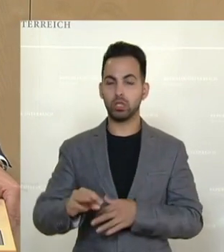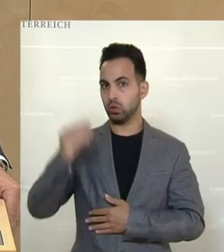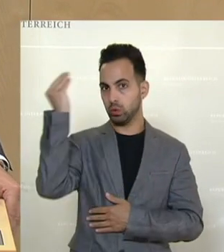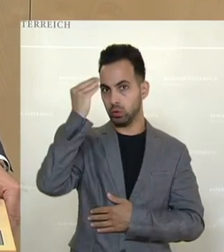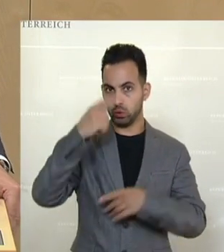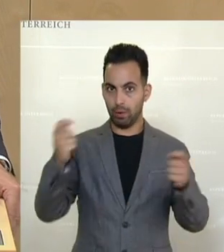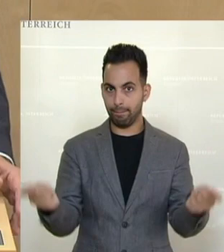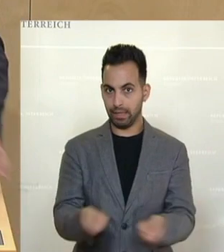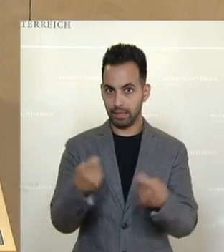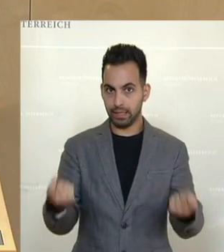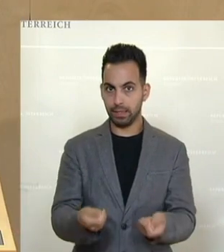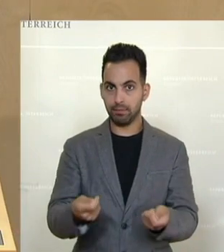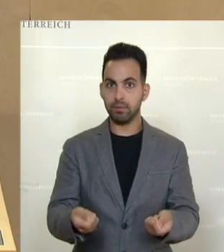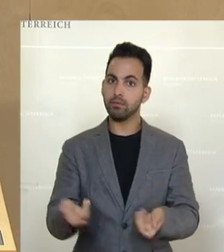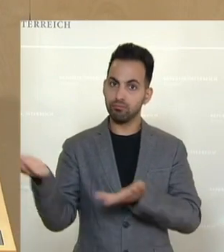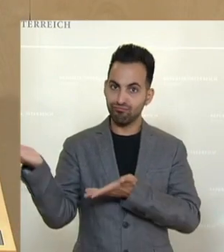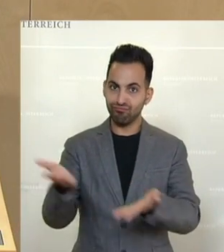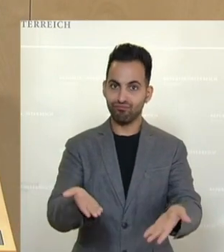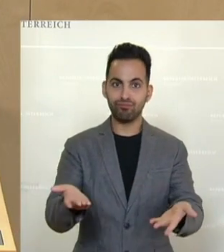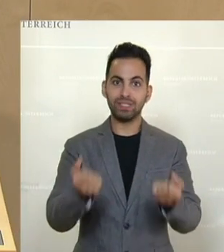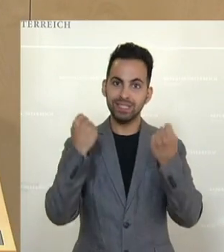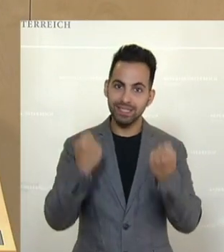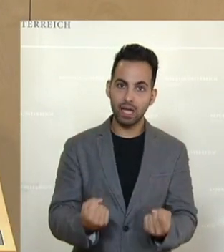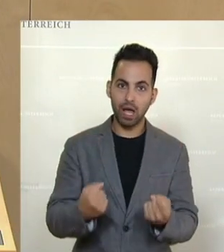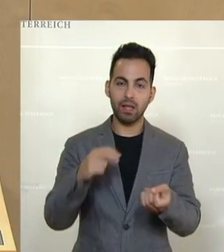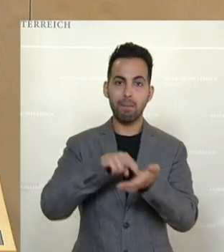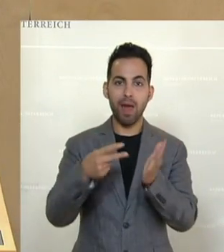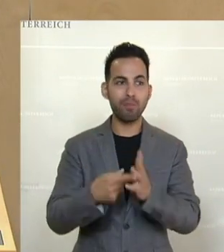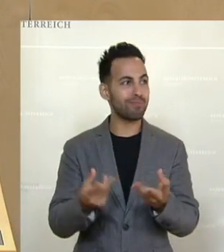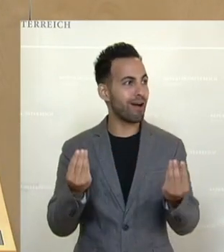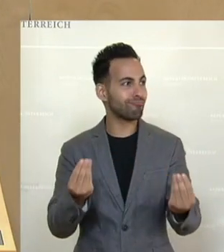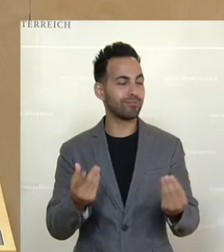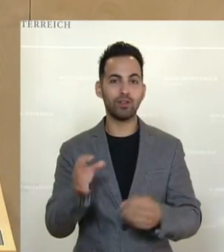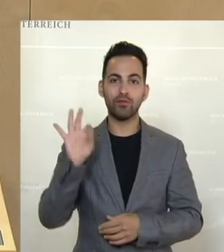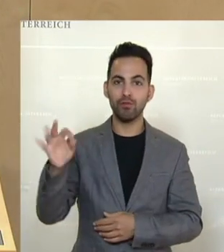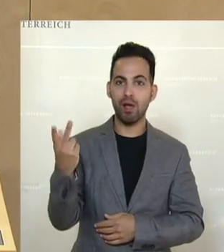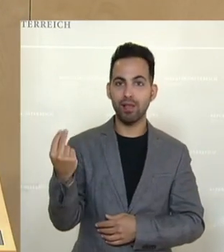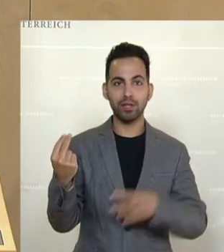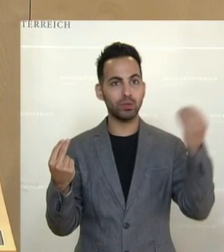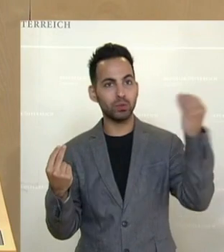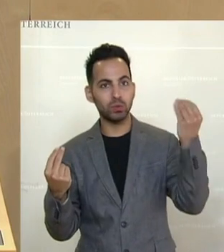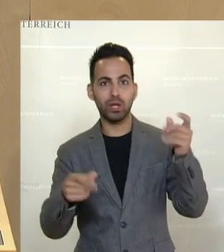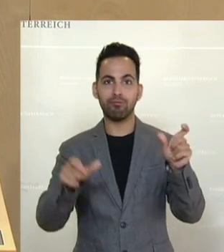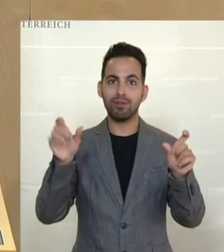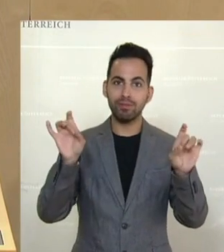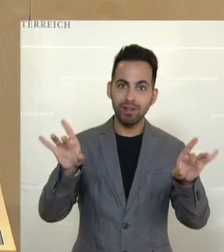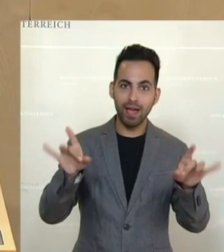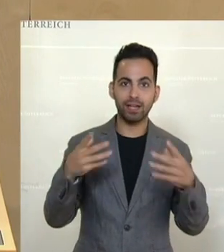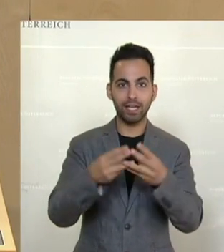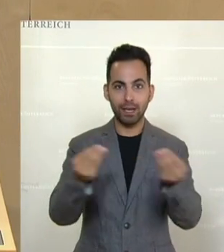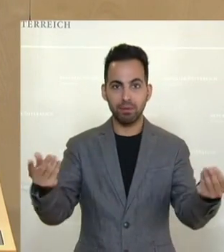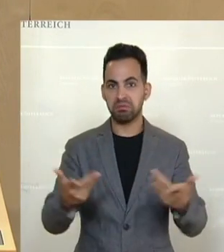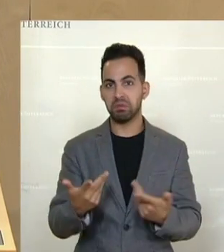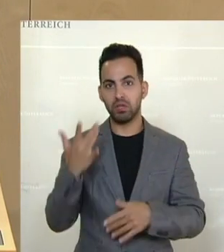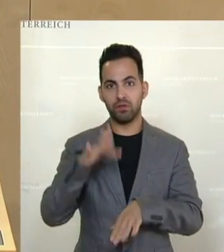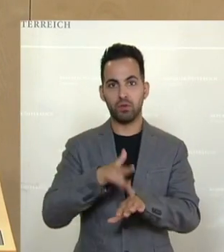zu gewährleisten, um Sicherheit und Planbarkeit den Eltern, den Schülern und den Lehrern zu geben, fürchte ich, arbeitet man in